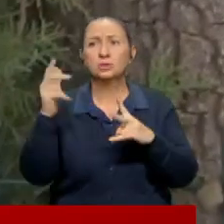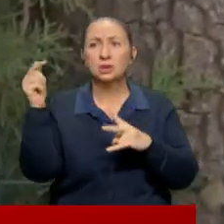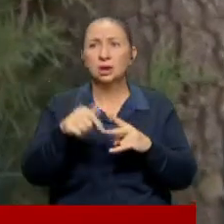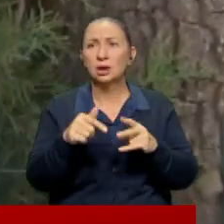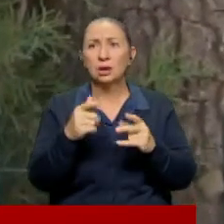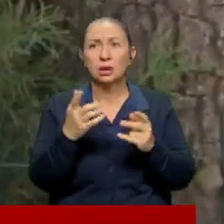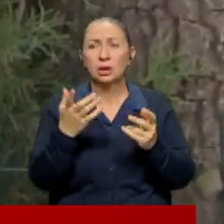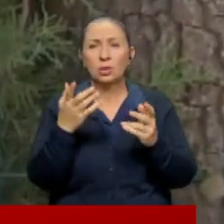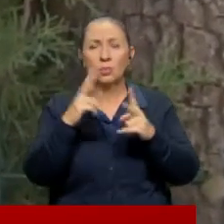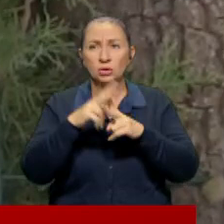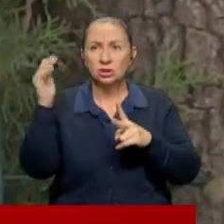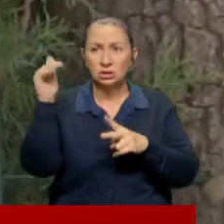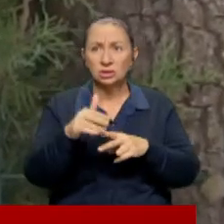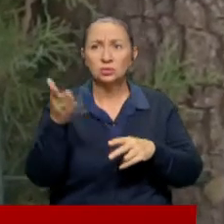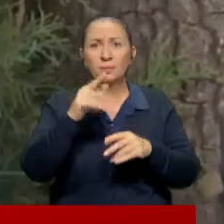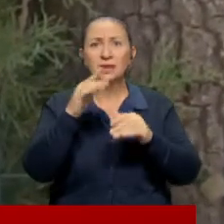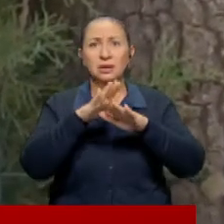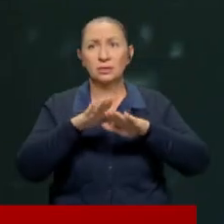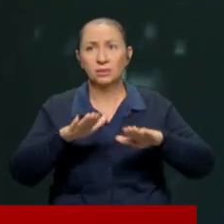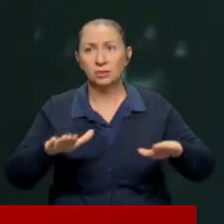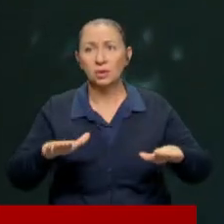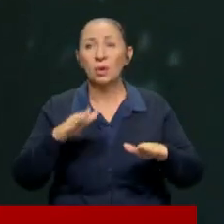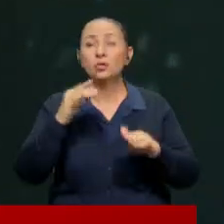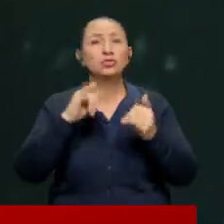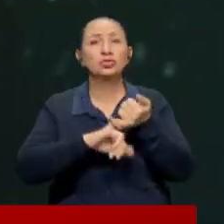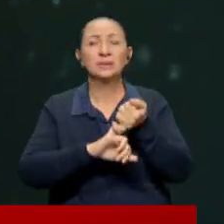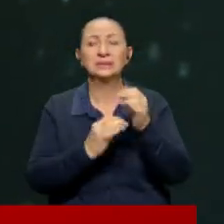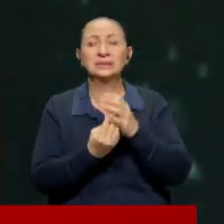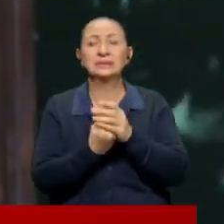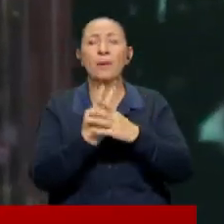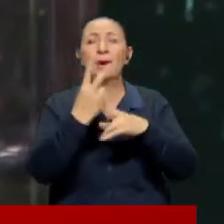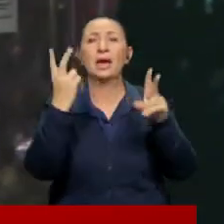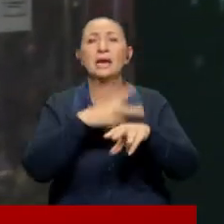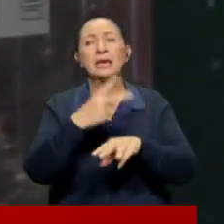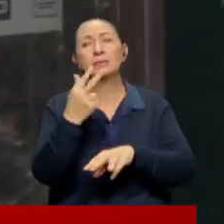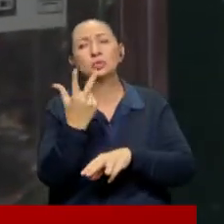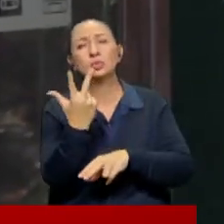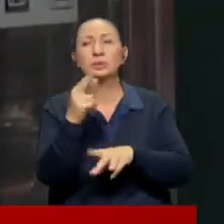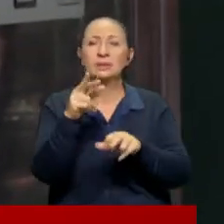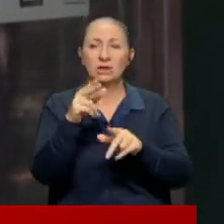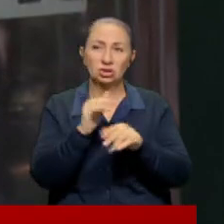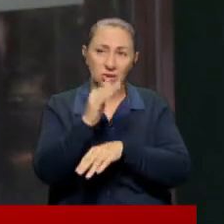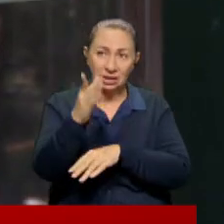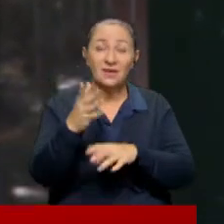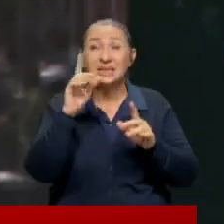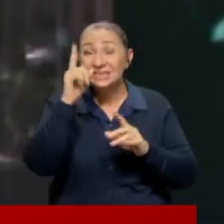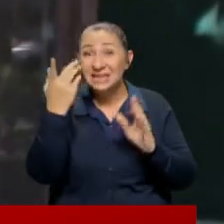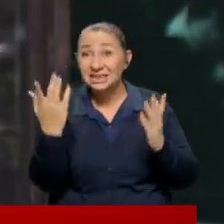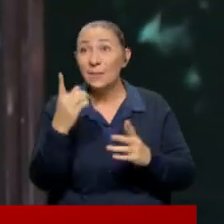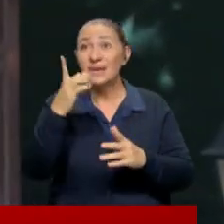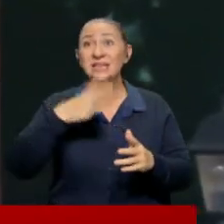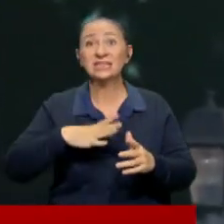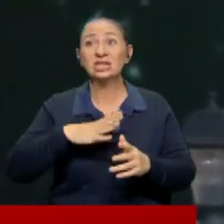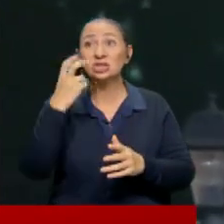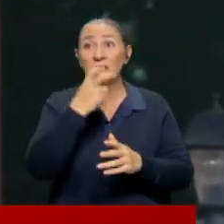kaos dinmedi hani. Polis geldikten sonra biraz ortalık yatıştı. Olay cumartesi sabaha karşı 2.30-3 sıralarında yaşandı. Ve sadece bir